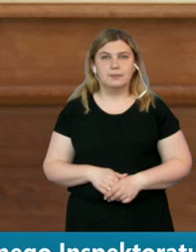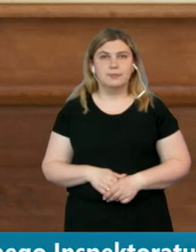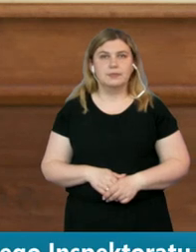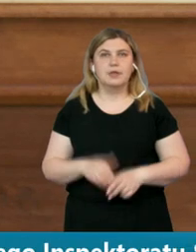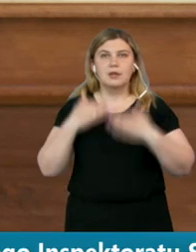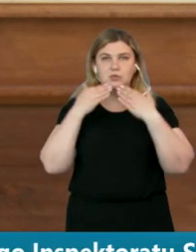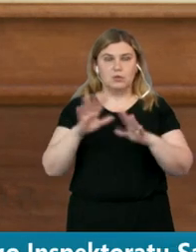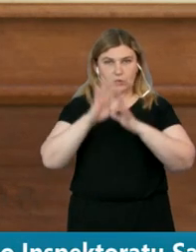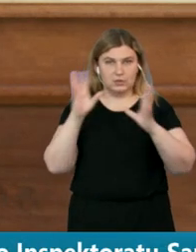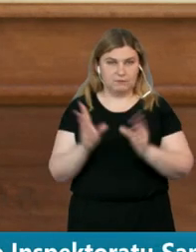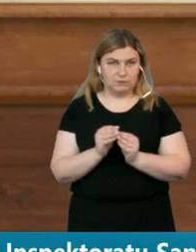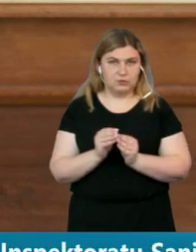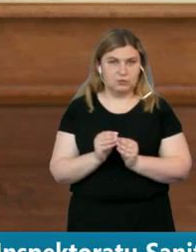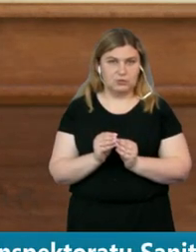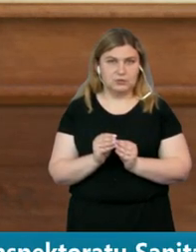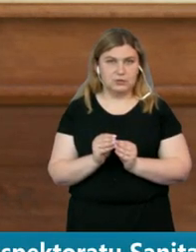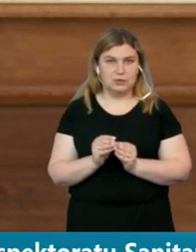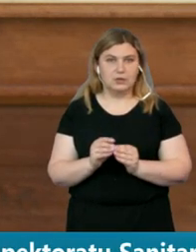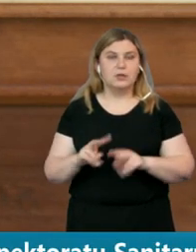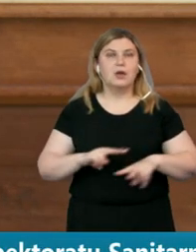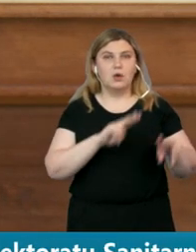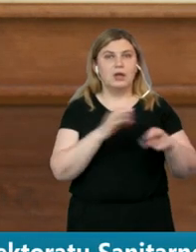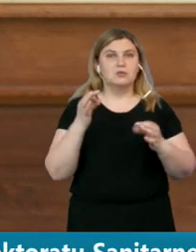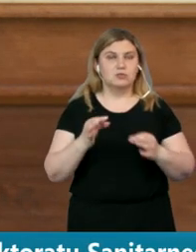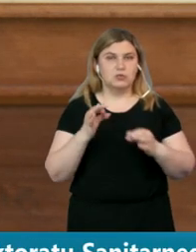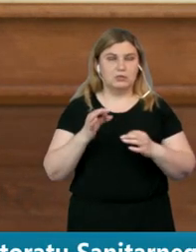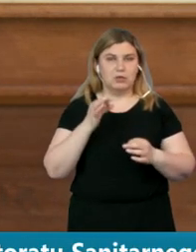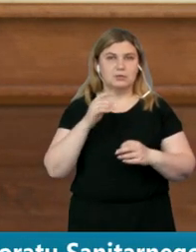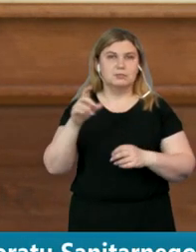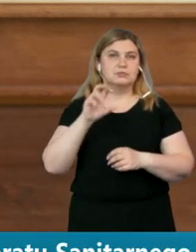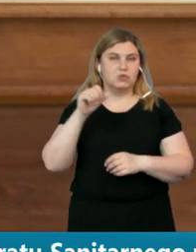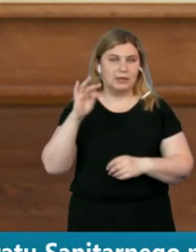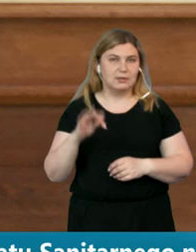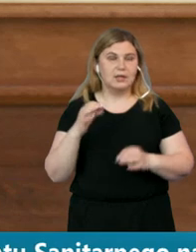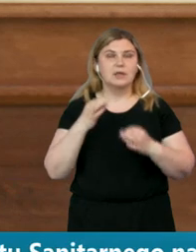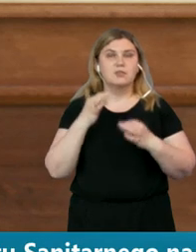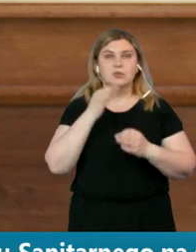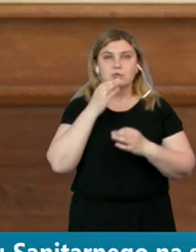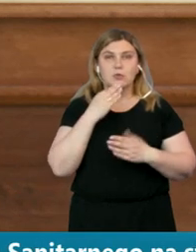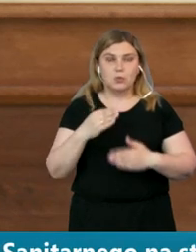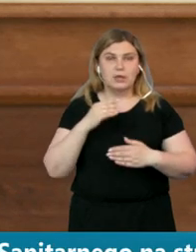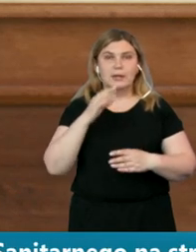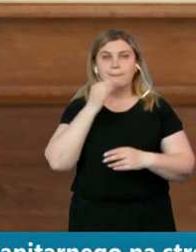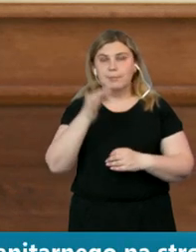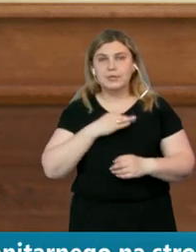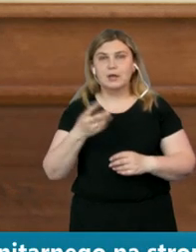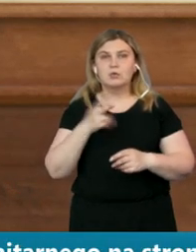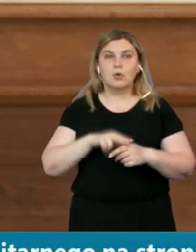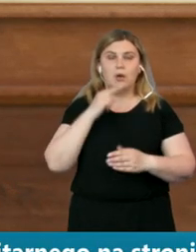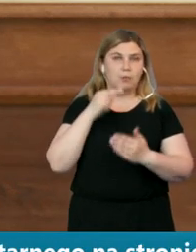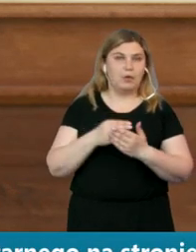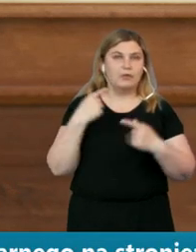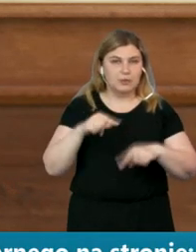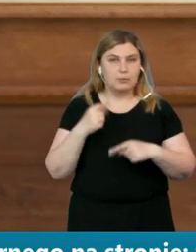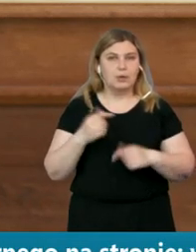Dziękuję wszystkim za uczestnictwo w dzisiejszym czacie. Dziękuję za pytania. Na wszystkie, na które nie odpowiedziałem, postaramy się